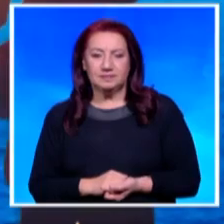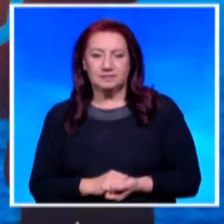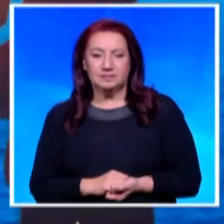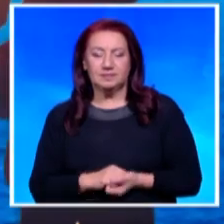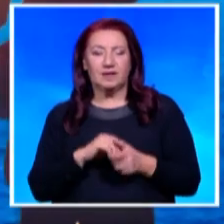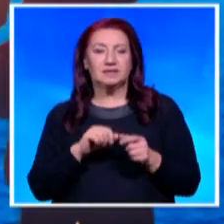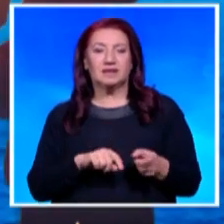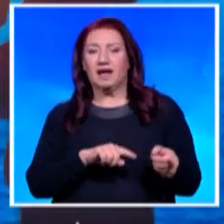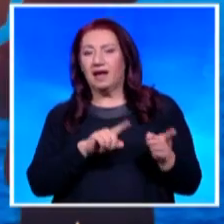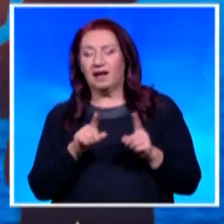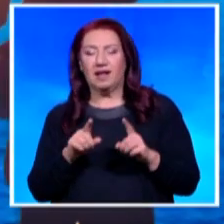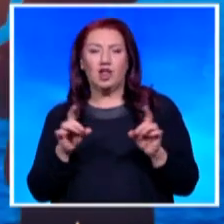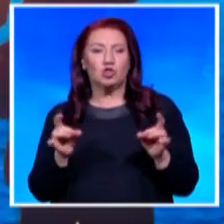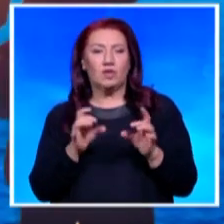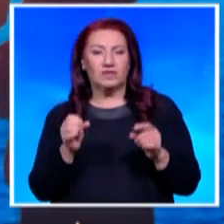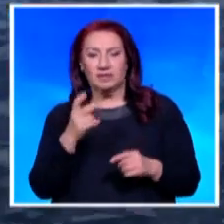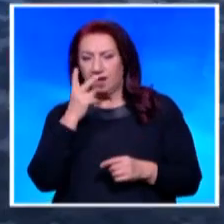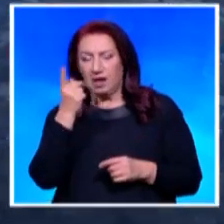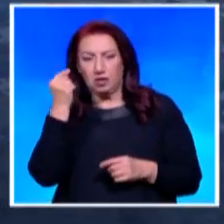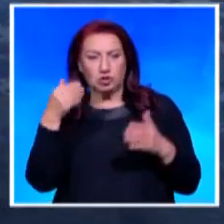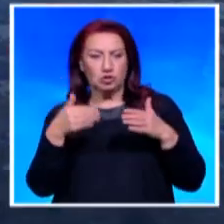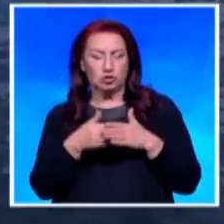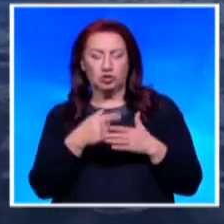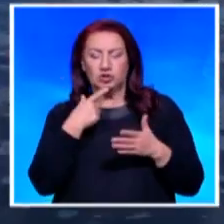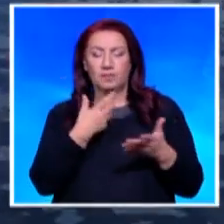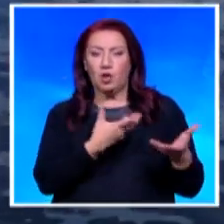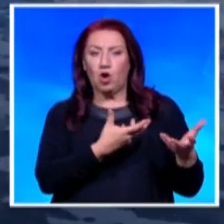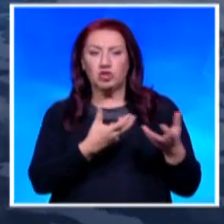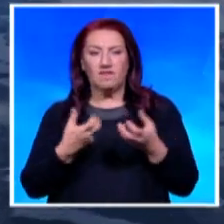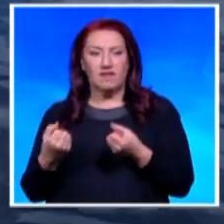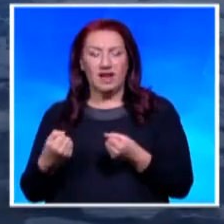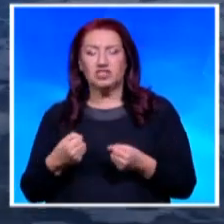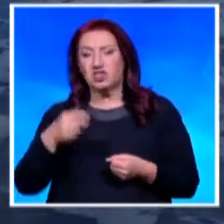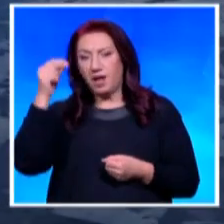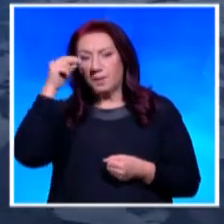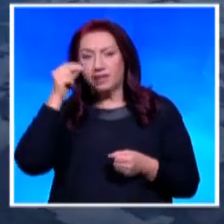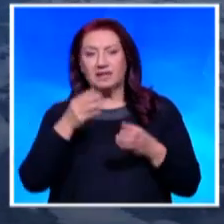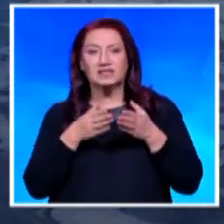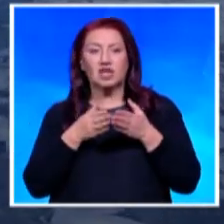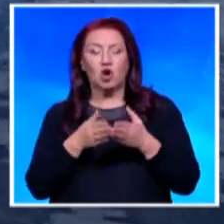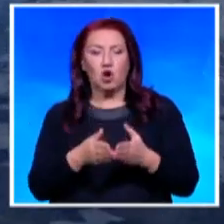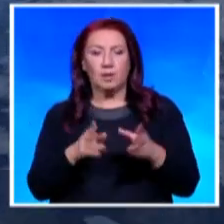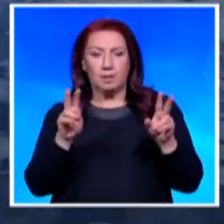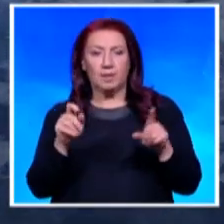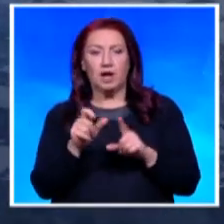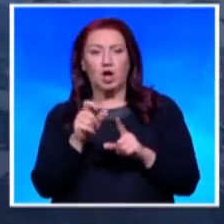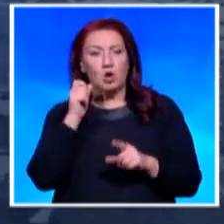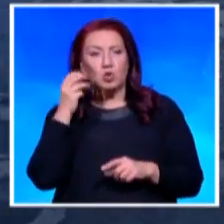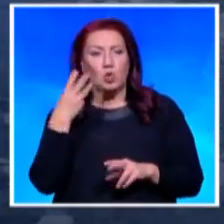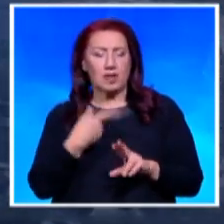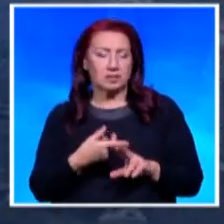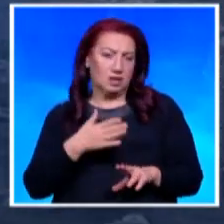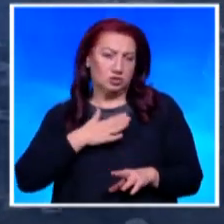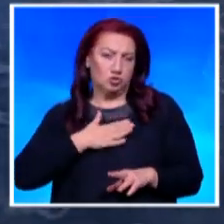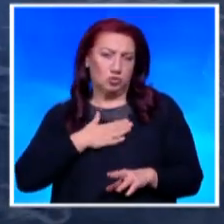Сега към новината, която следим от снощи. Отвлеченият в Арабско море български кораб Руен е собственост на български морски флот.